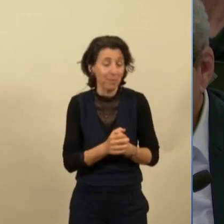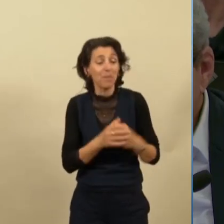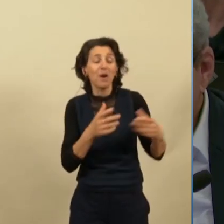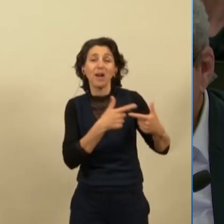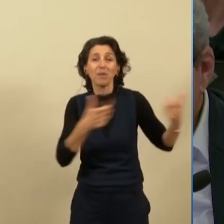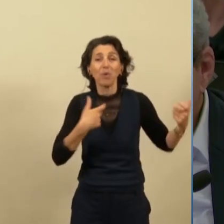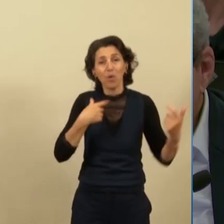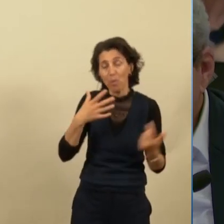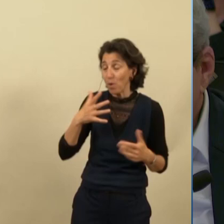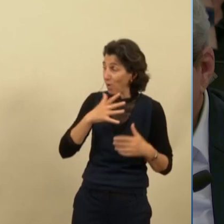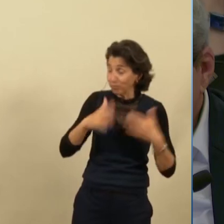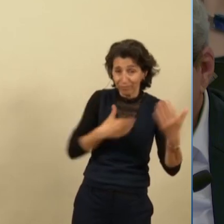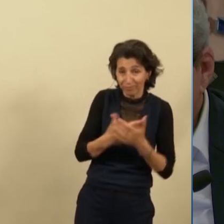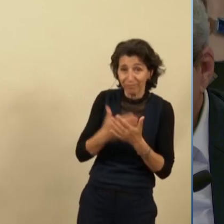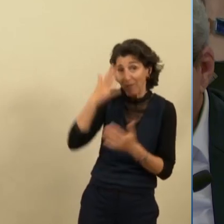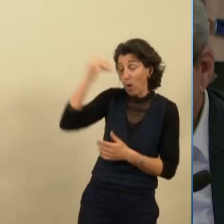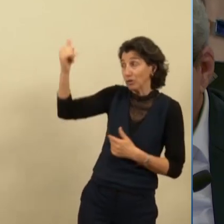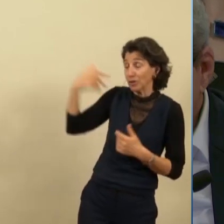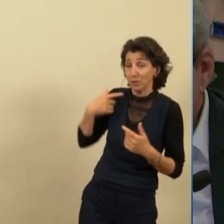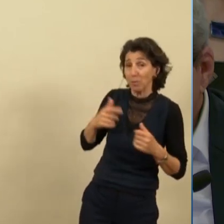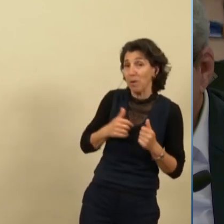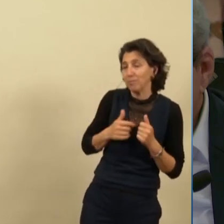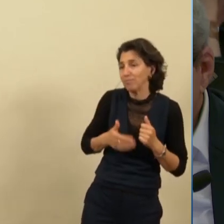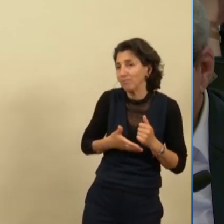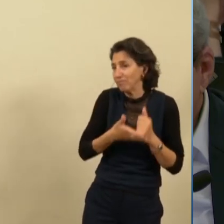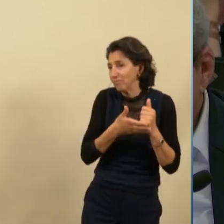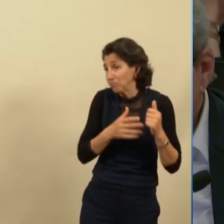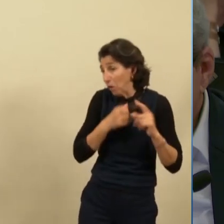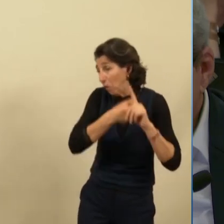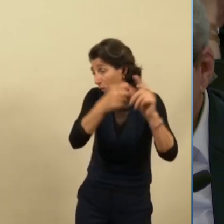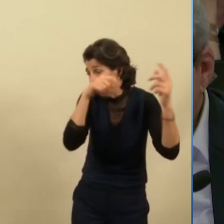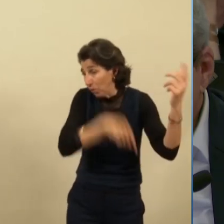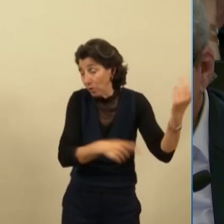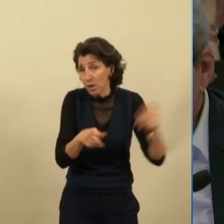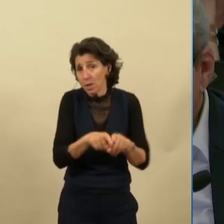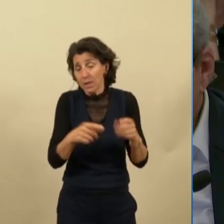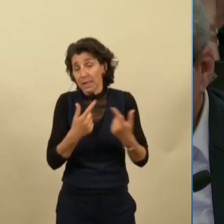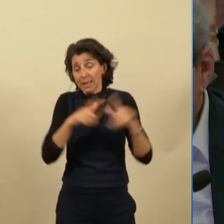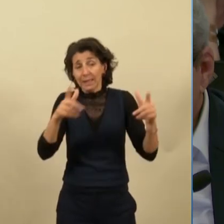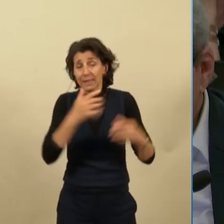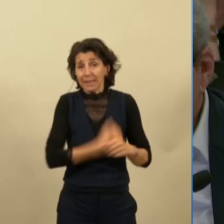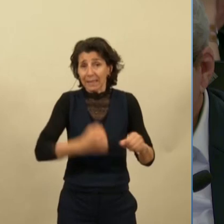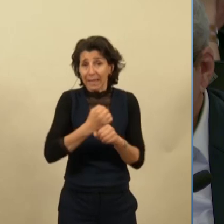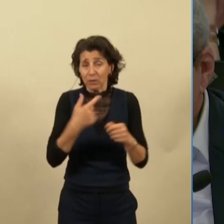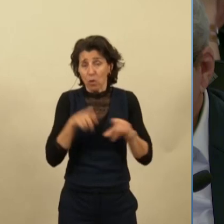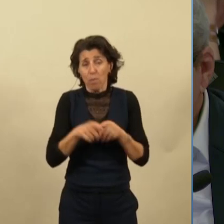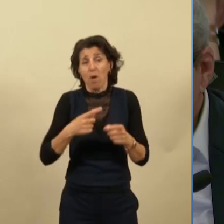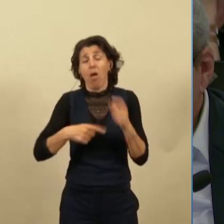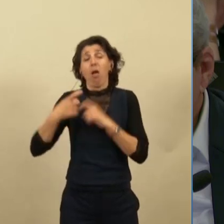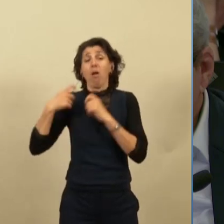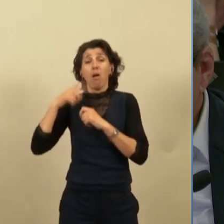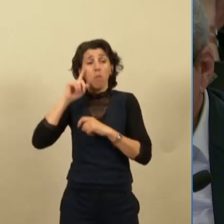ce serait un véritable recul pour la liberté de création car les artistes devraient se conformer à des dogmes